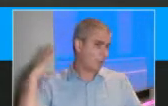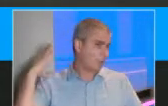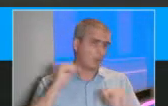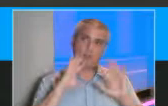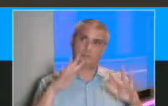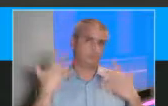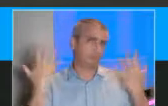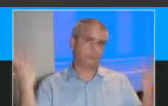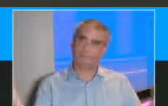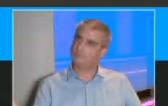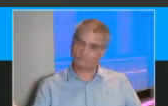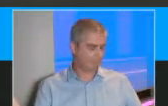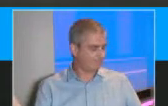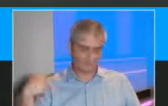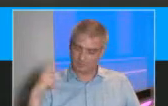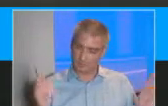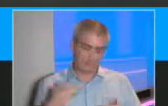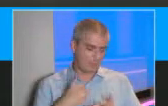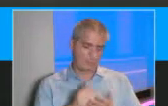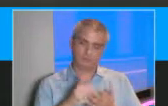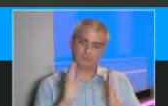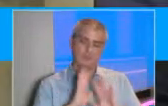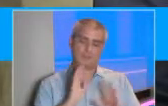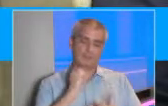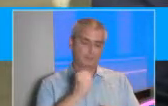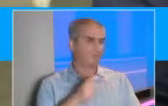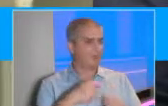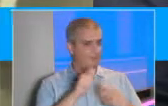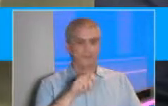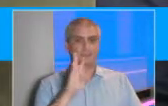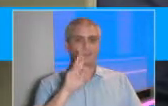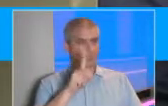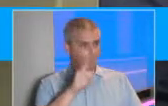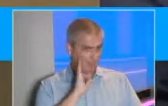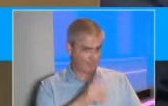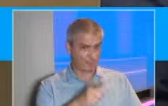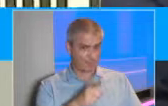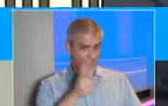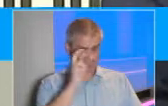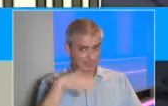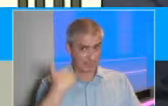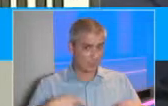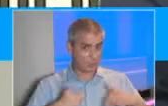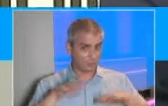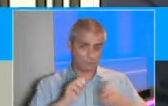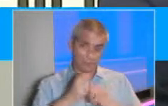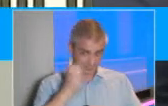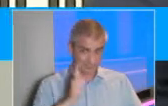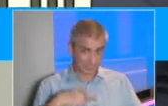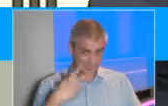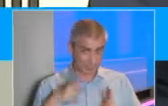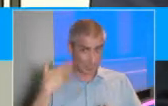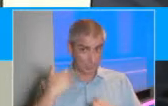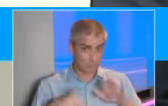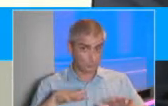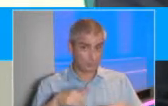בעשורים האחרונים. כן, זה נעמה. אנחנו חברת לא הכנסת יכולים להמשיך ככה בלי תקציב. חברת הכנסת ברק, את מאמינה שגנץ יהיה ראש ממשלה, או שהוא צריך לי, יכול להיות